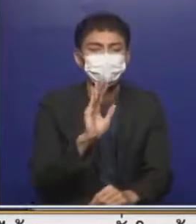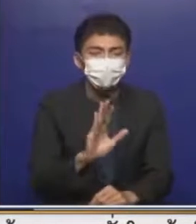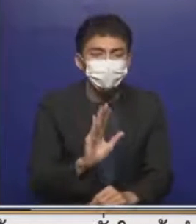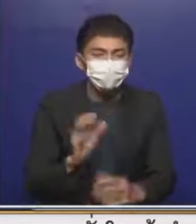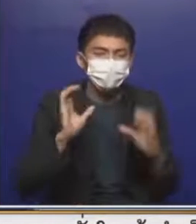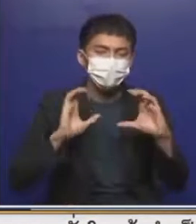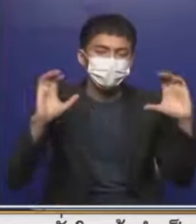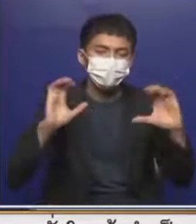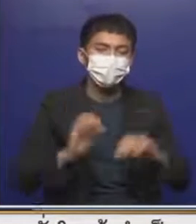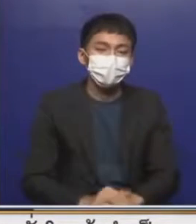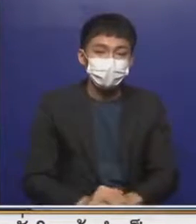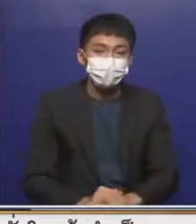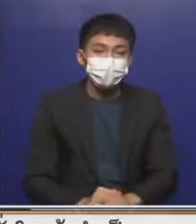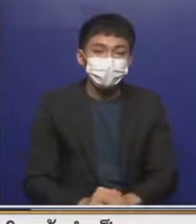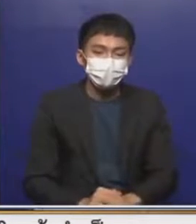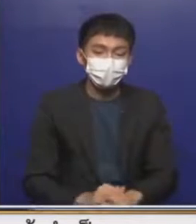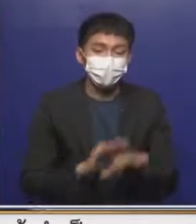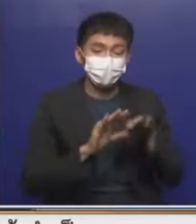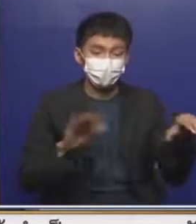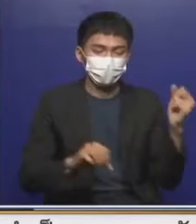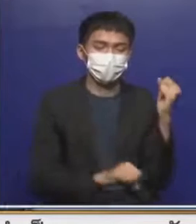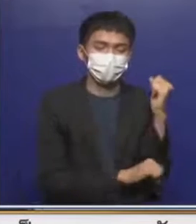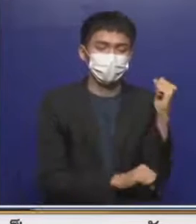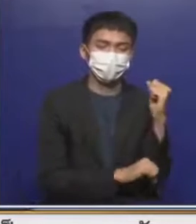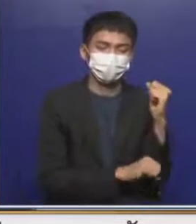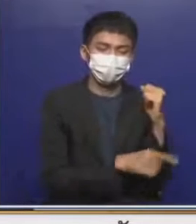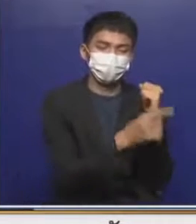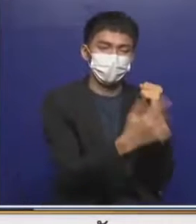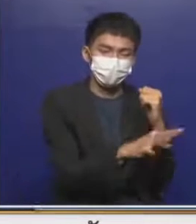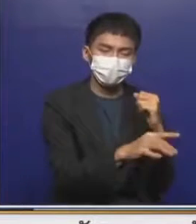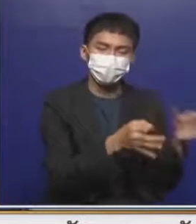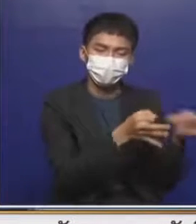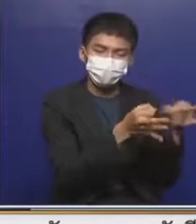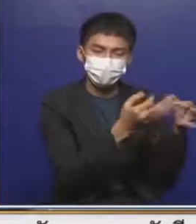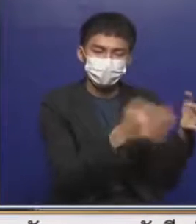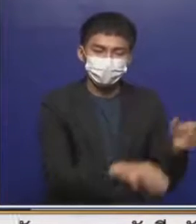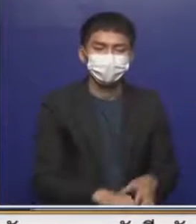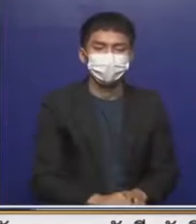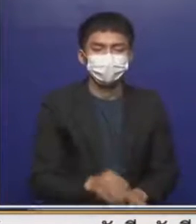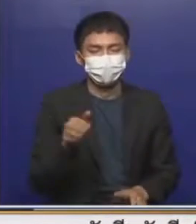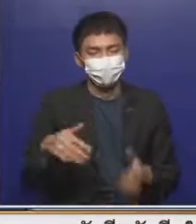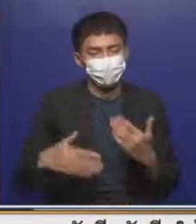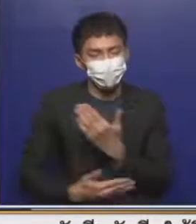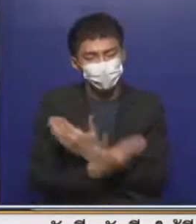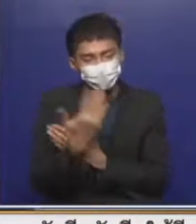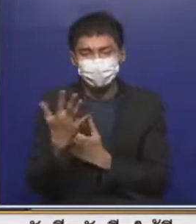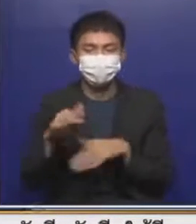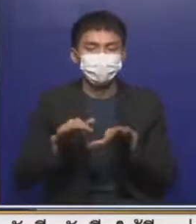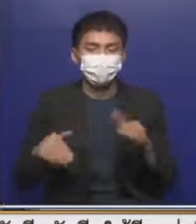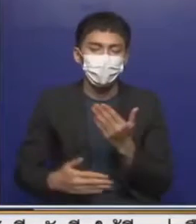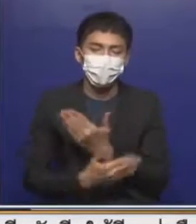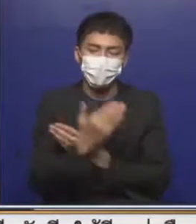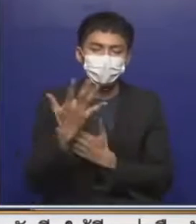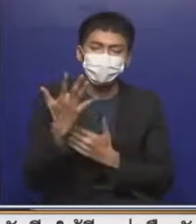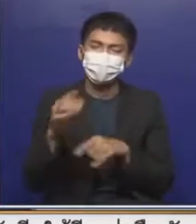เมื่อกี้เด็คอยักจนโดนไปแล้นะผมพาทมาดูเด็กด้อยโอกาบางไม่เว้น focuses signalsไปhthal